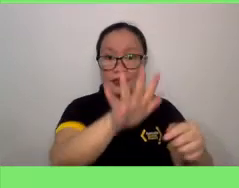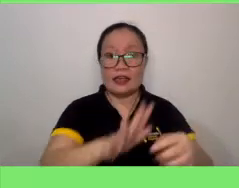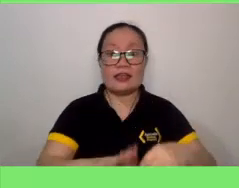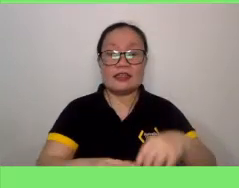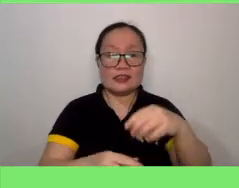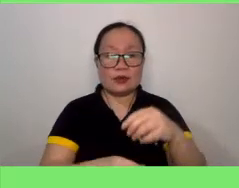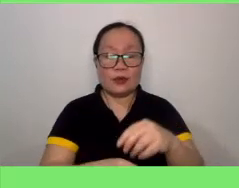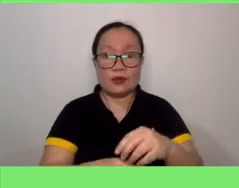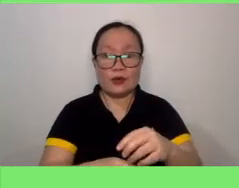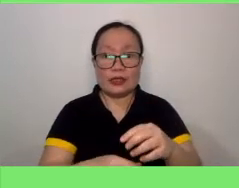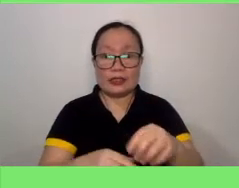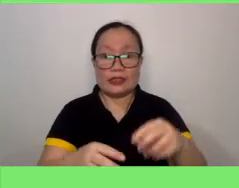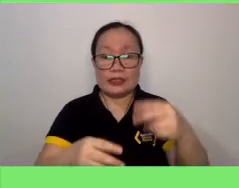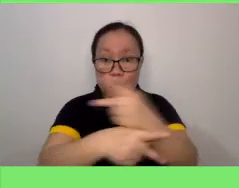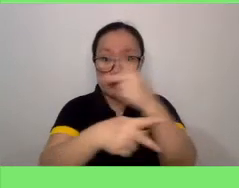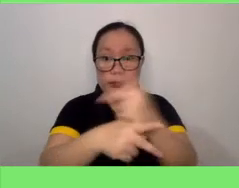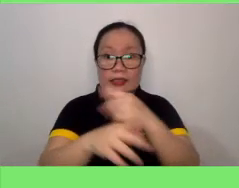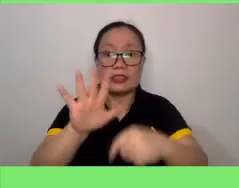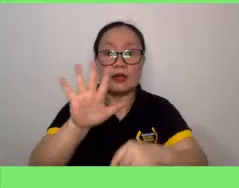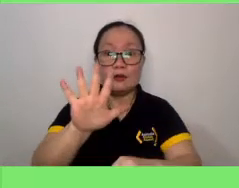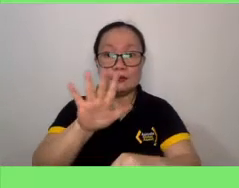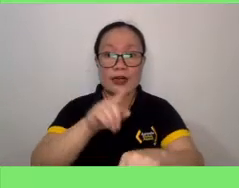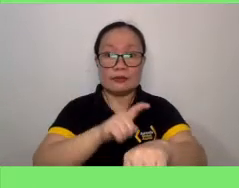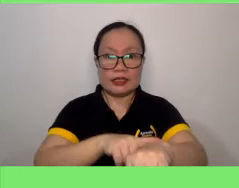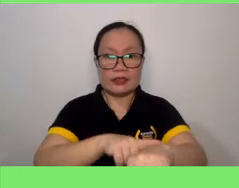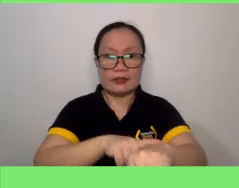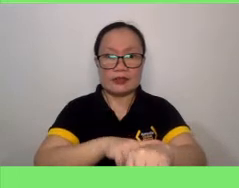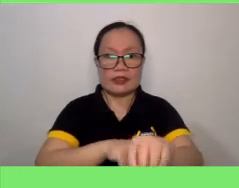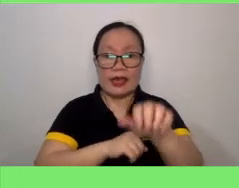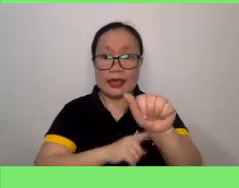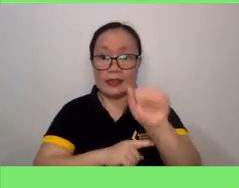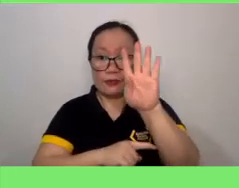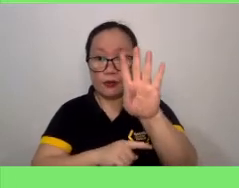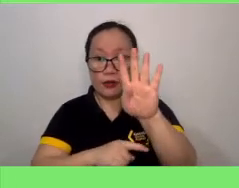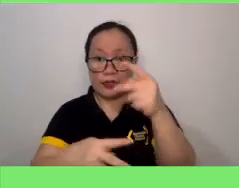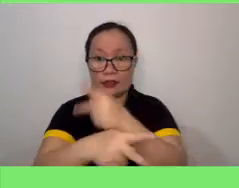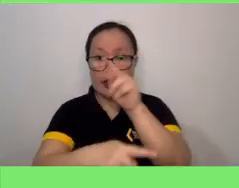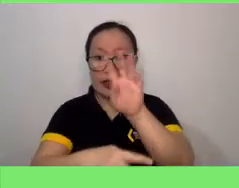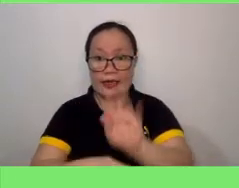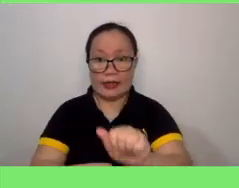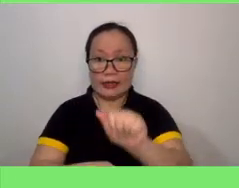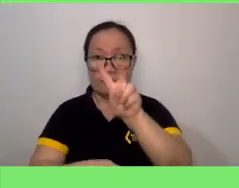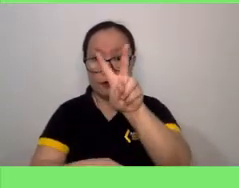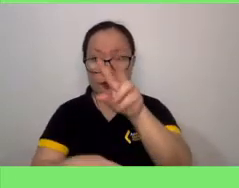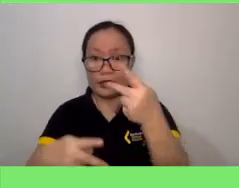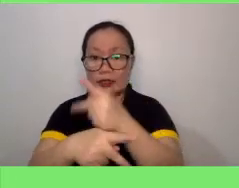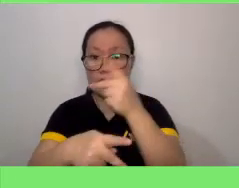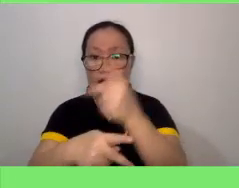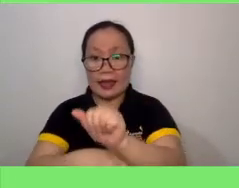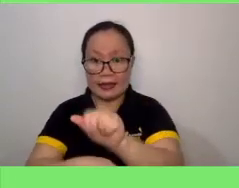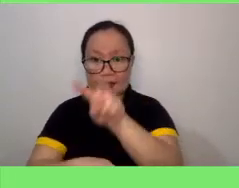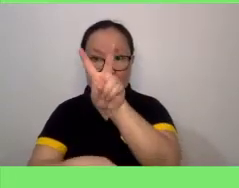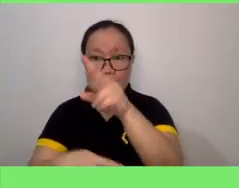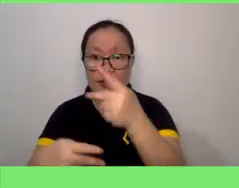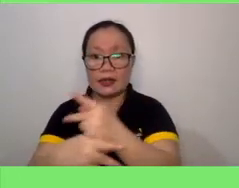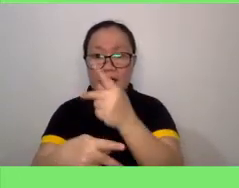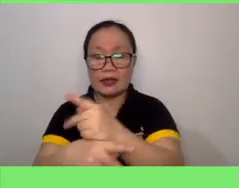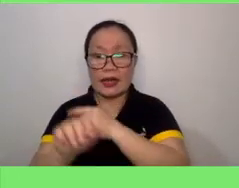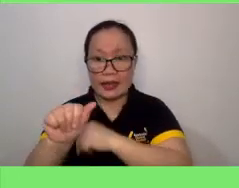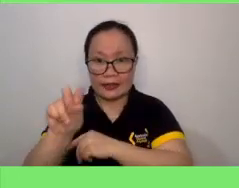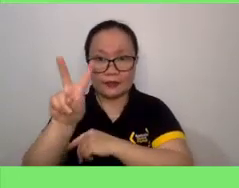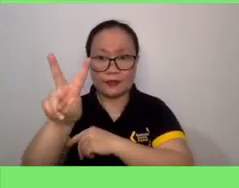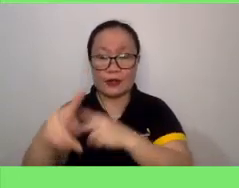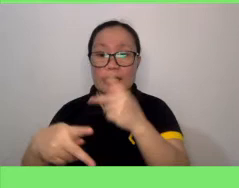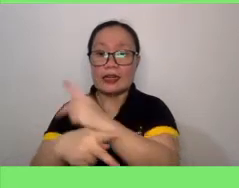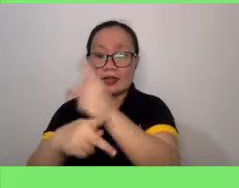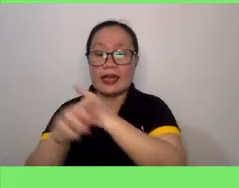Okay? Gagamitin natin si e raised to 4 5 times as a factor. Okay? Kaya naman,